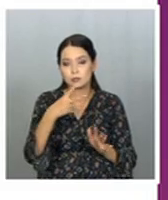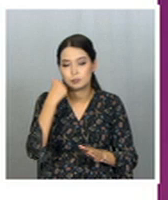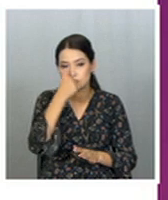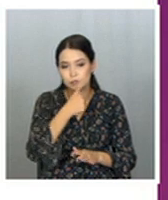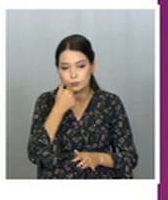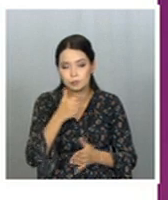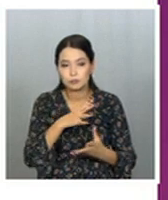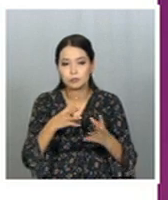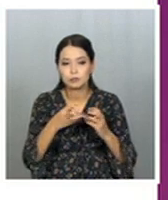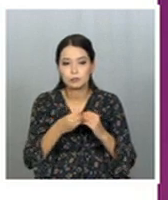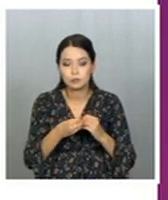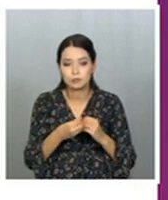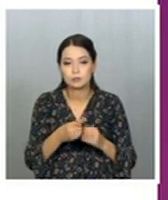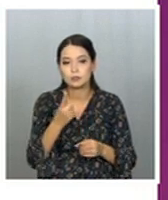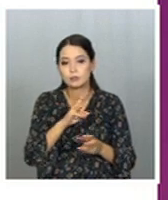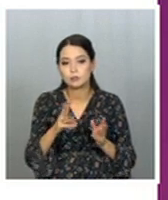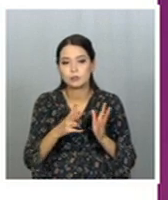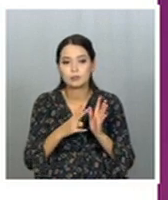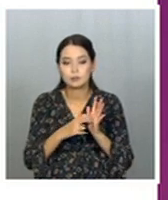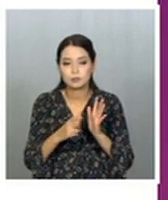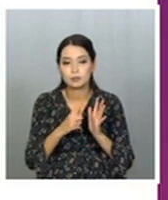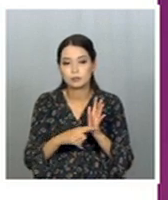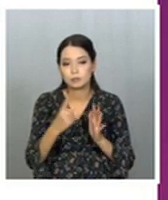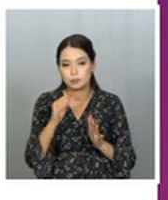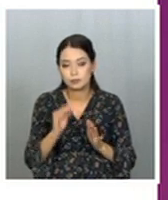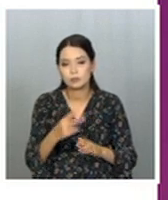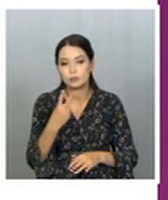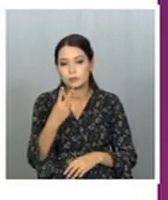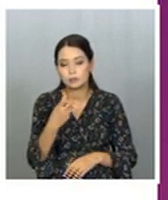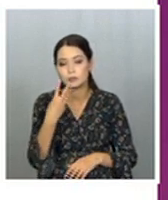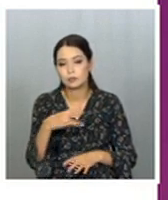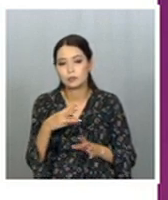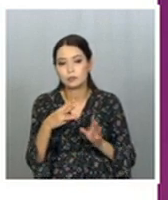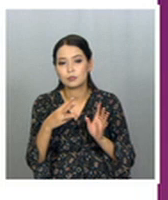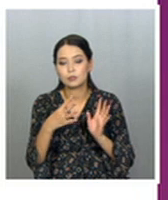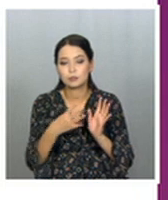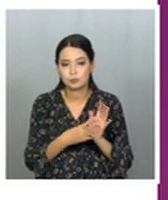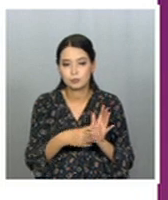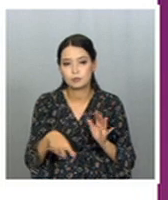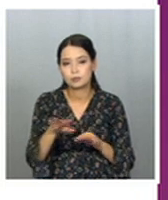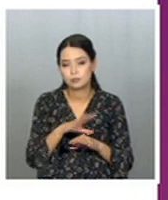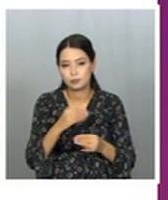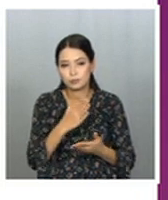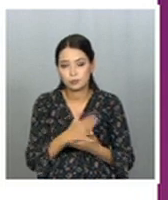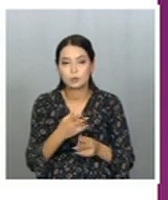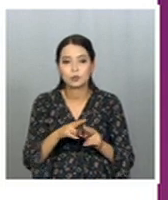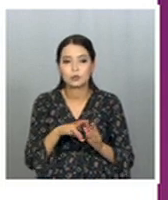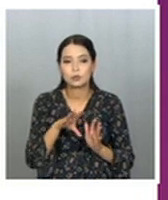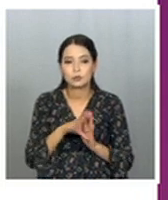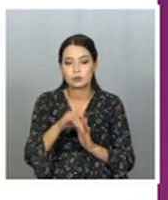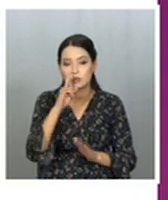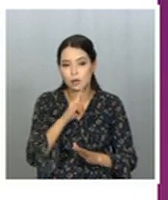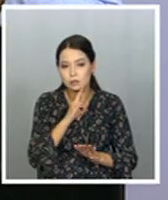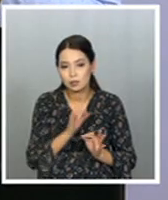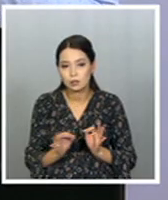бойынша 1 871 239 шаршы верст. Оның ішінде Қазақстан